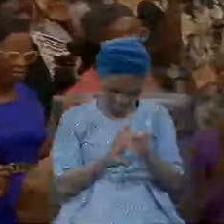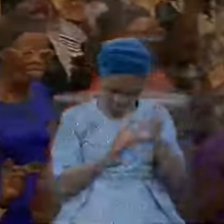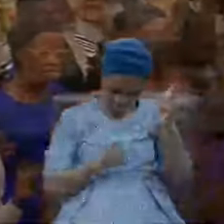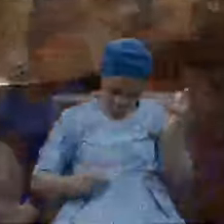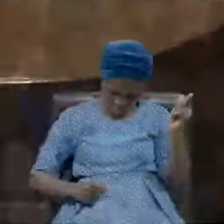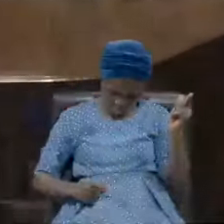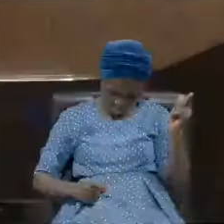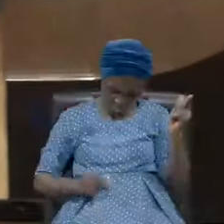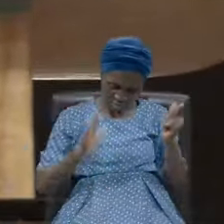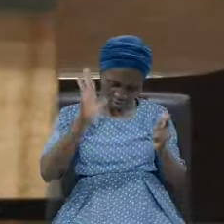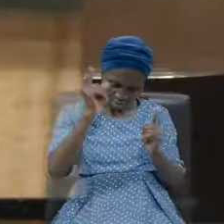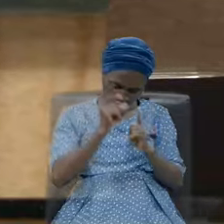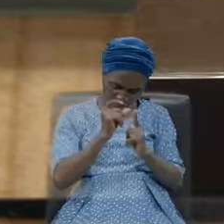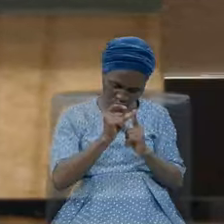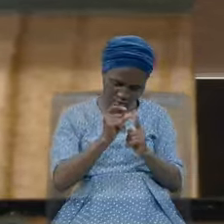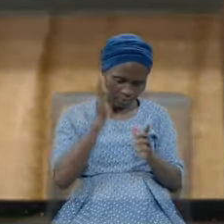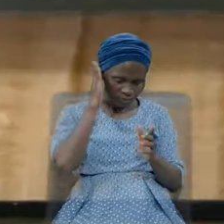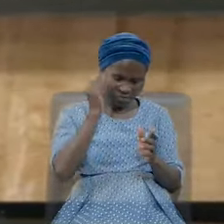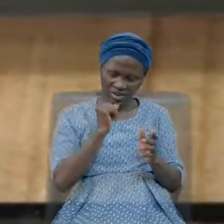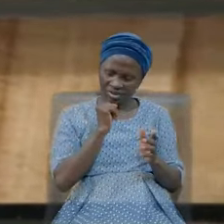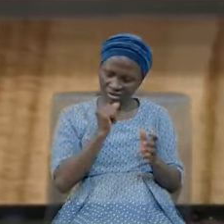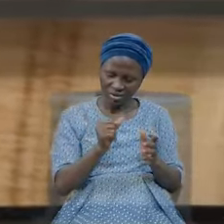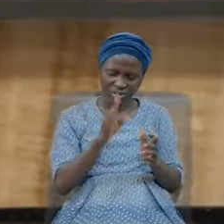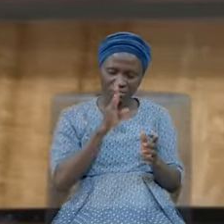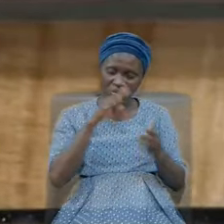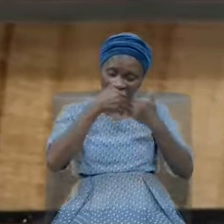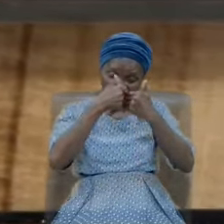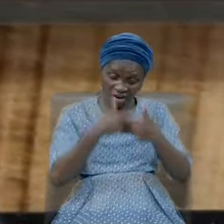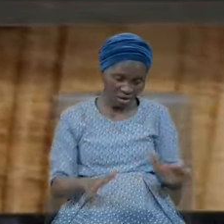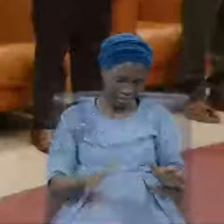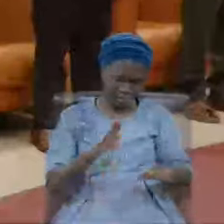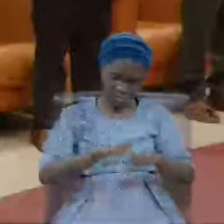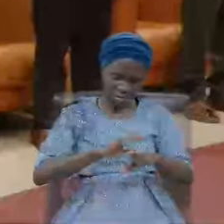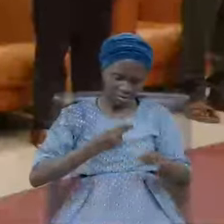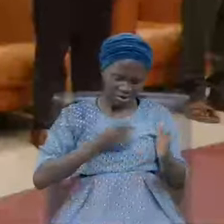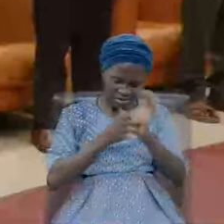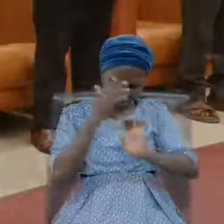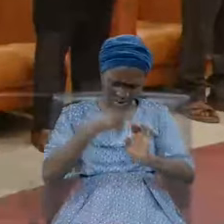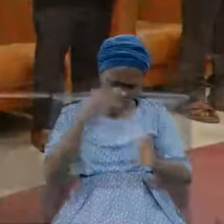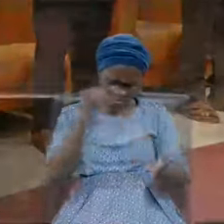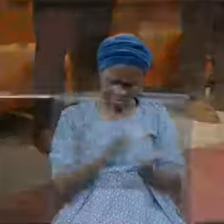Seigneur, ta parole ne sera pas perdue dans notre vie.